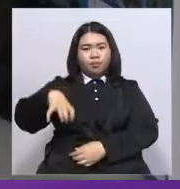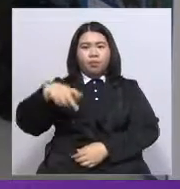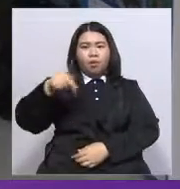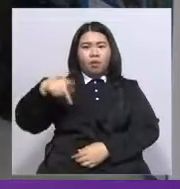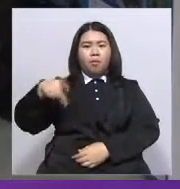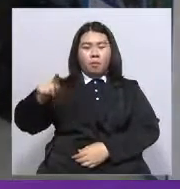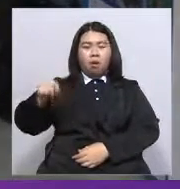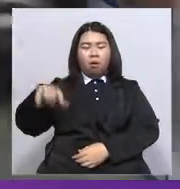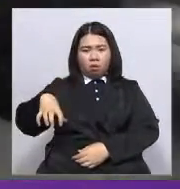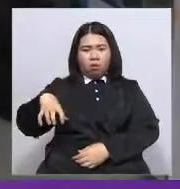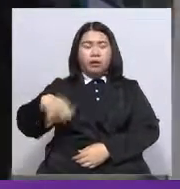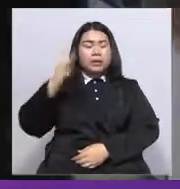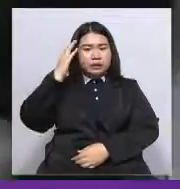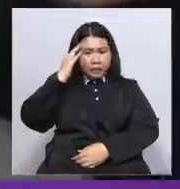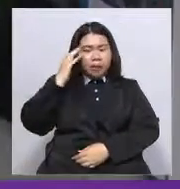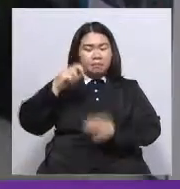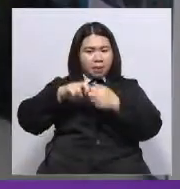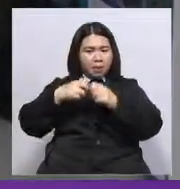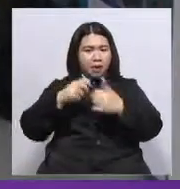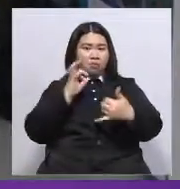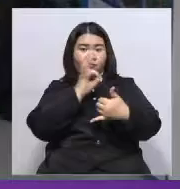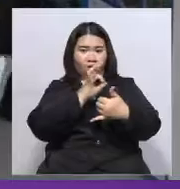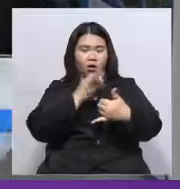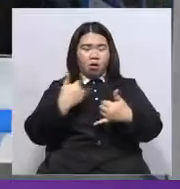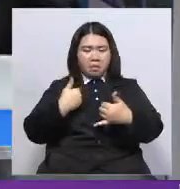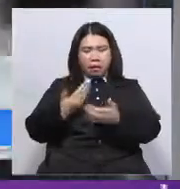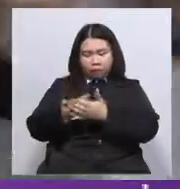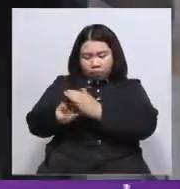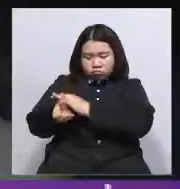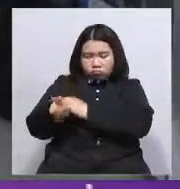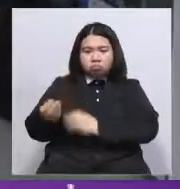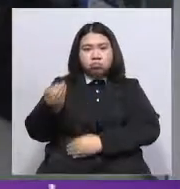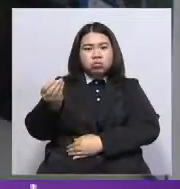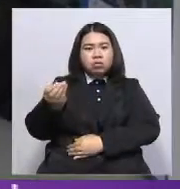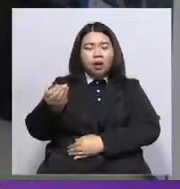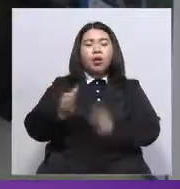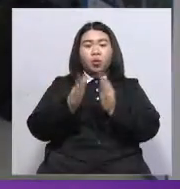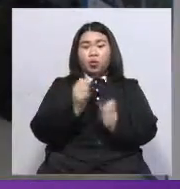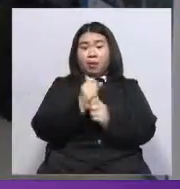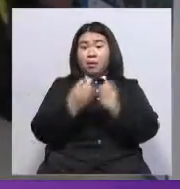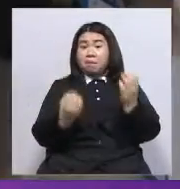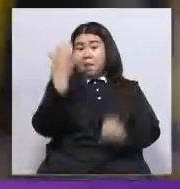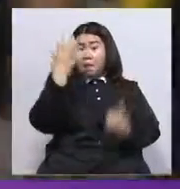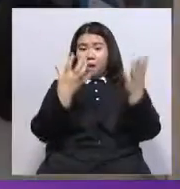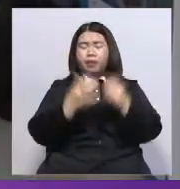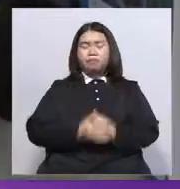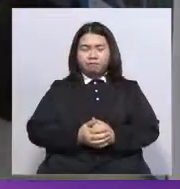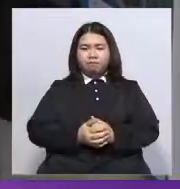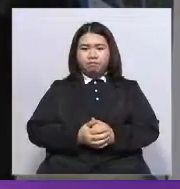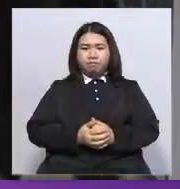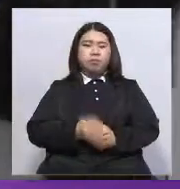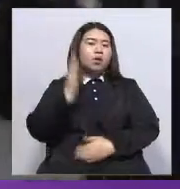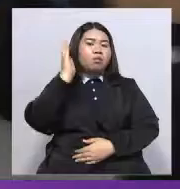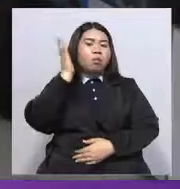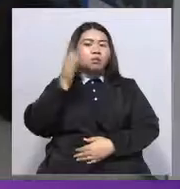ปค่ะเพื่อรับทราบข้อกล่าวหาในข้อหาร่วมกันติดสินบนเจ้าพนักงานค่ะโดยนายเปรมชัยนะคะก็ได้เดินทางมาด้วยสีหน้